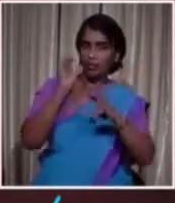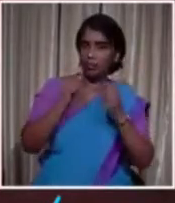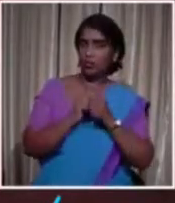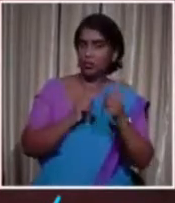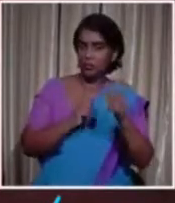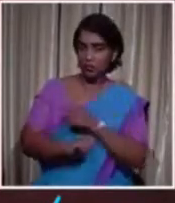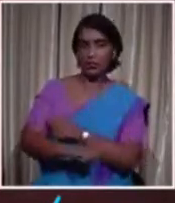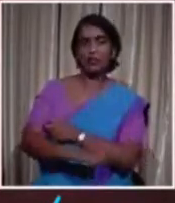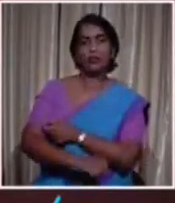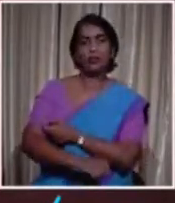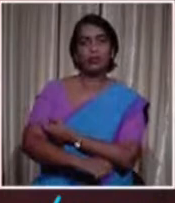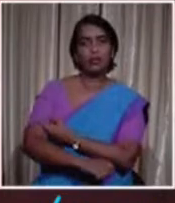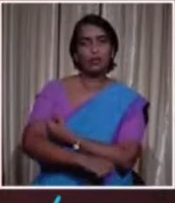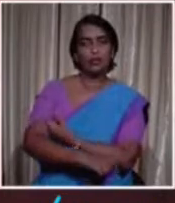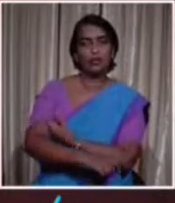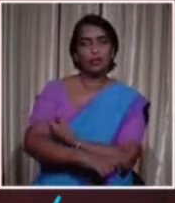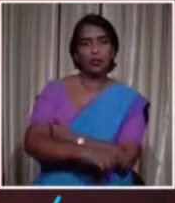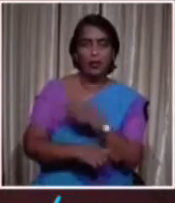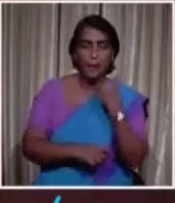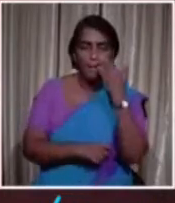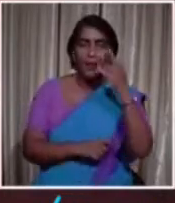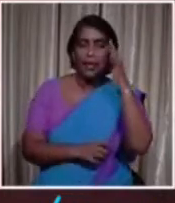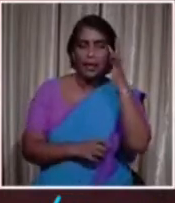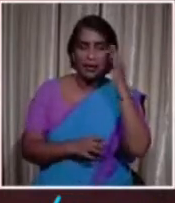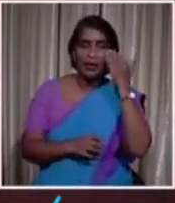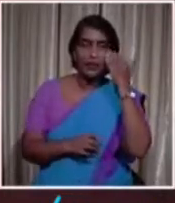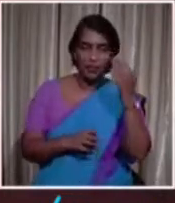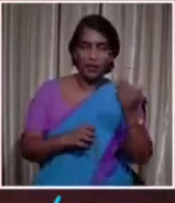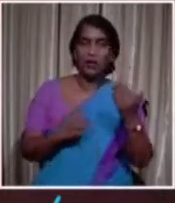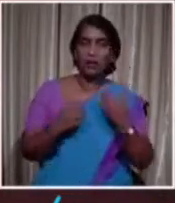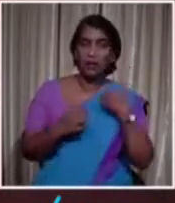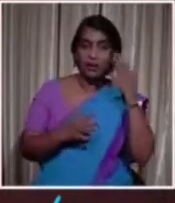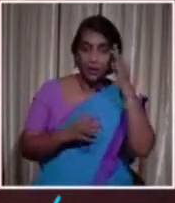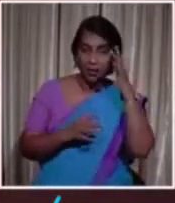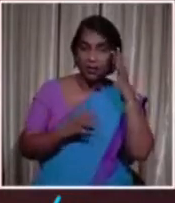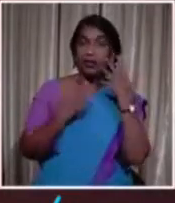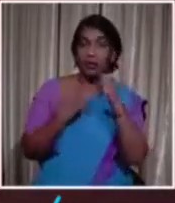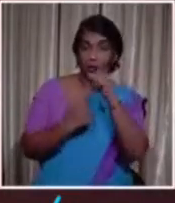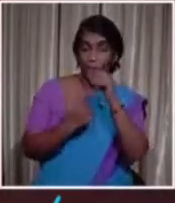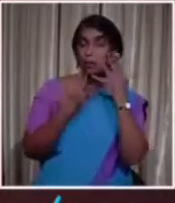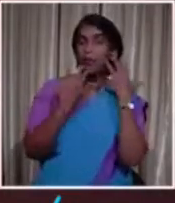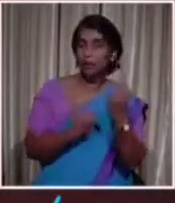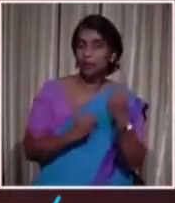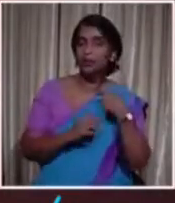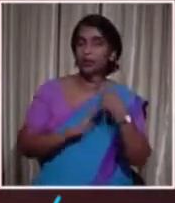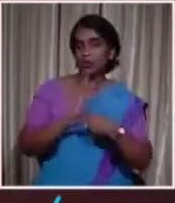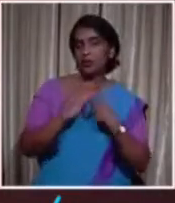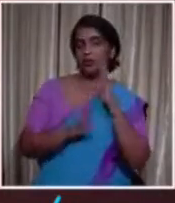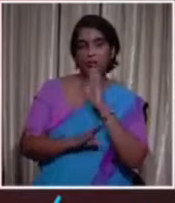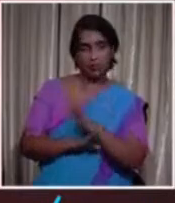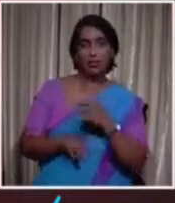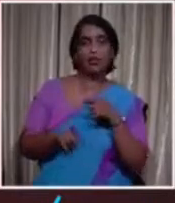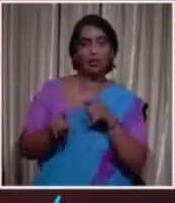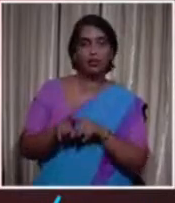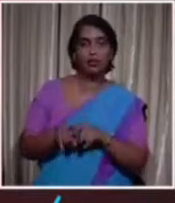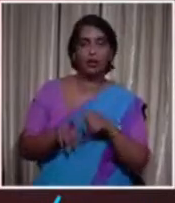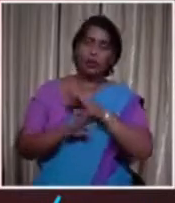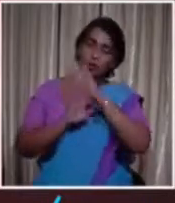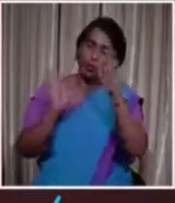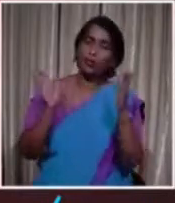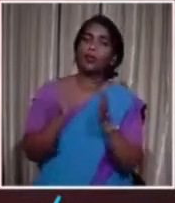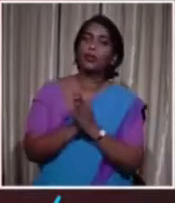තියෙනවා. අපිට පේනවා හීනයක්. අපිට මේ හීන සත්‍යයක් කරන්න පුළුවන් මේ රට වෙනුවෙන්. ඒ නිසා ඔබතුමාලා සියලු